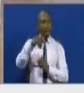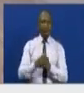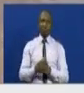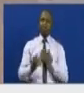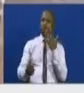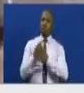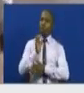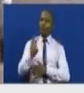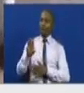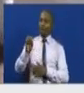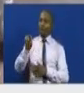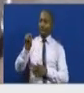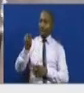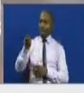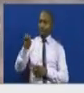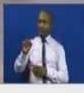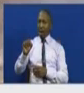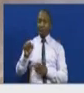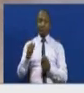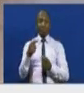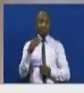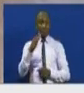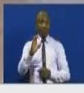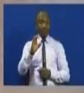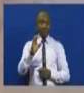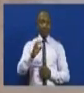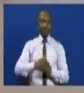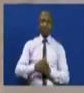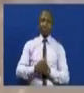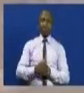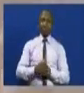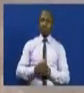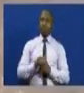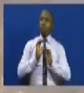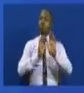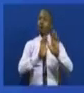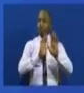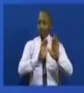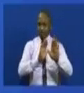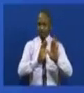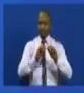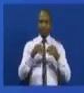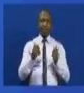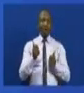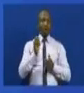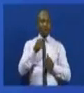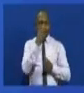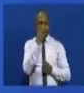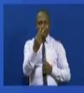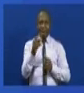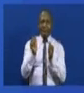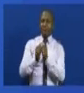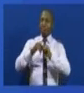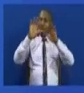wilayani Sengerema, Moses Matthew, TBC Aridhio, Mwanza. Tukiwa bado tunatazama masuala ya